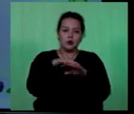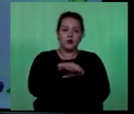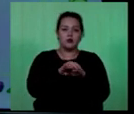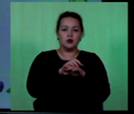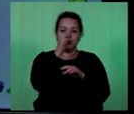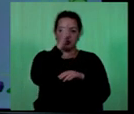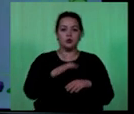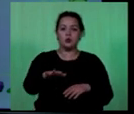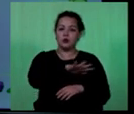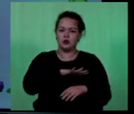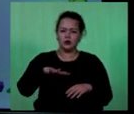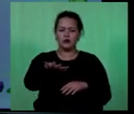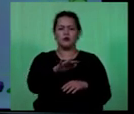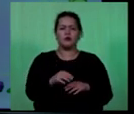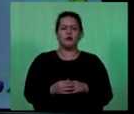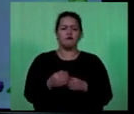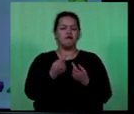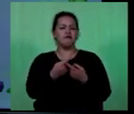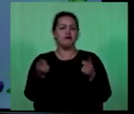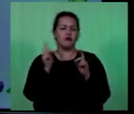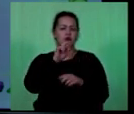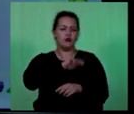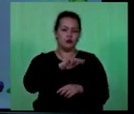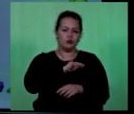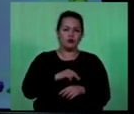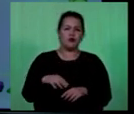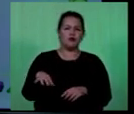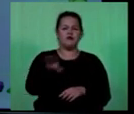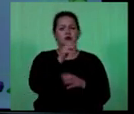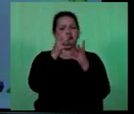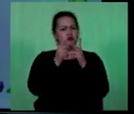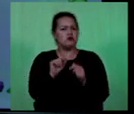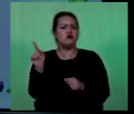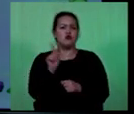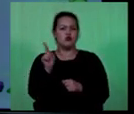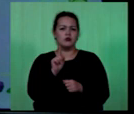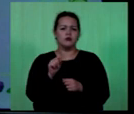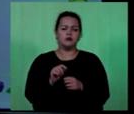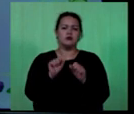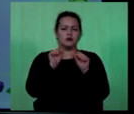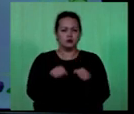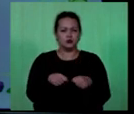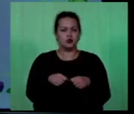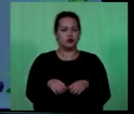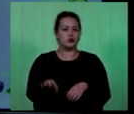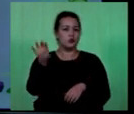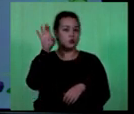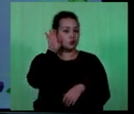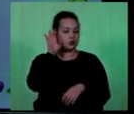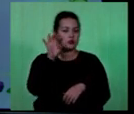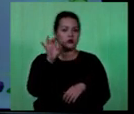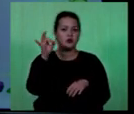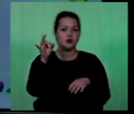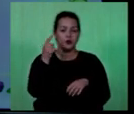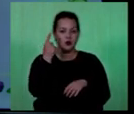тут везде идет работа все подсчитывают что-то всюду можно услышать раз